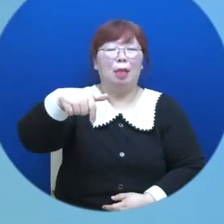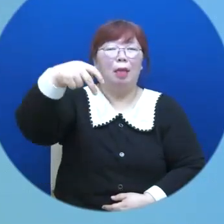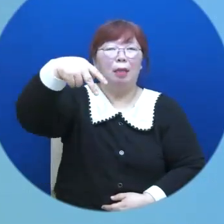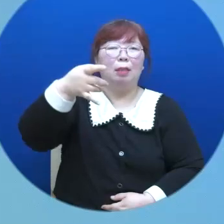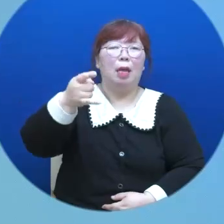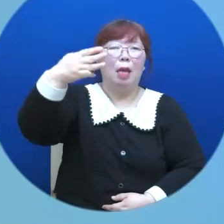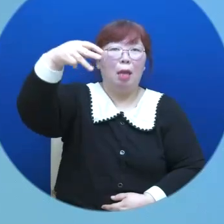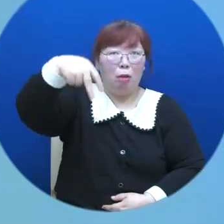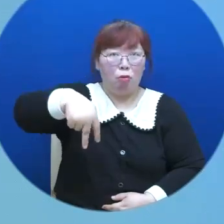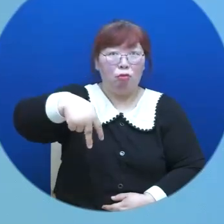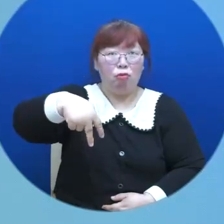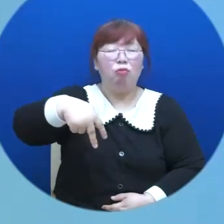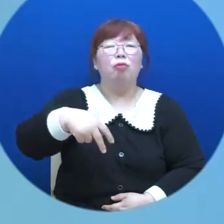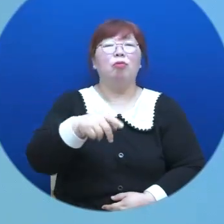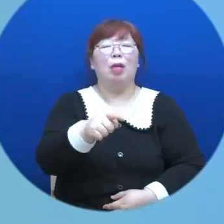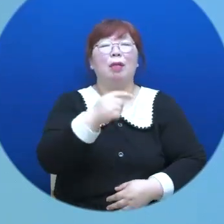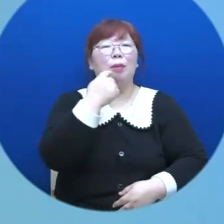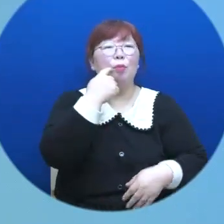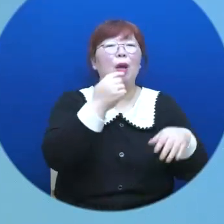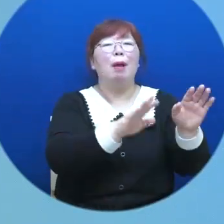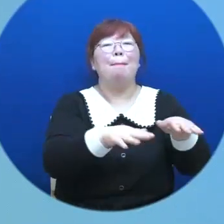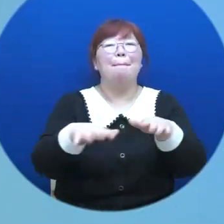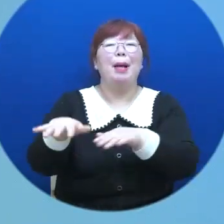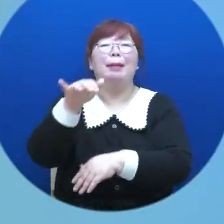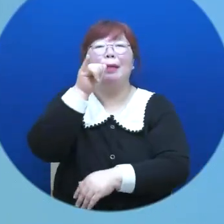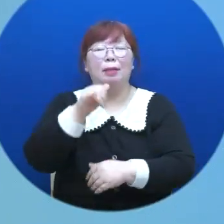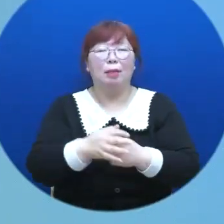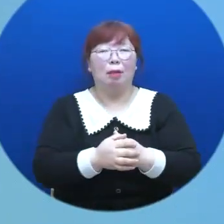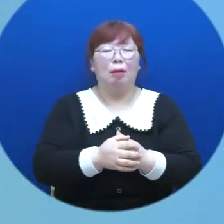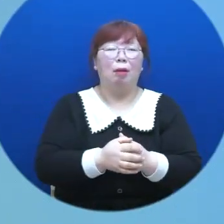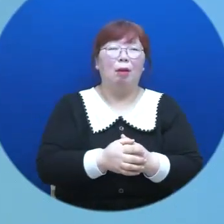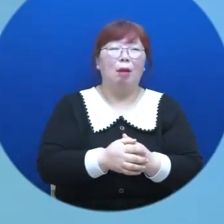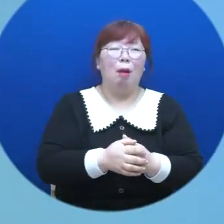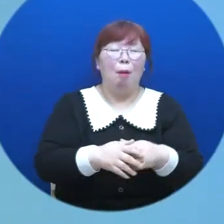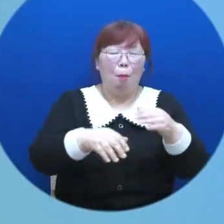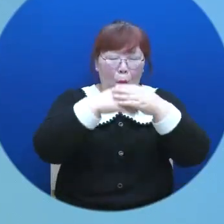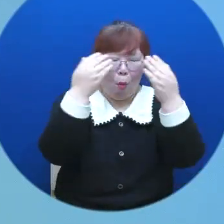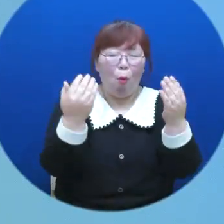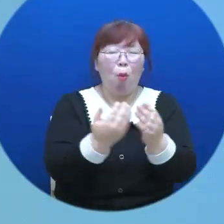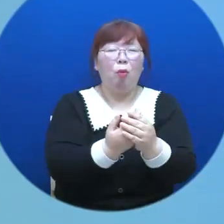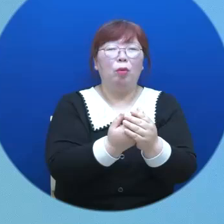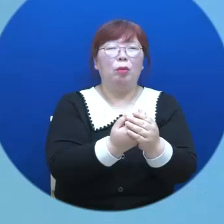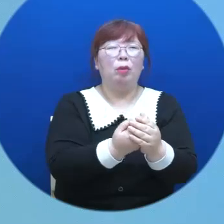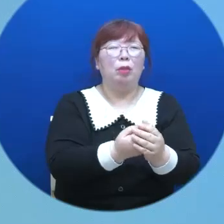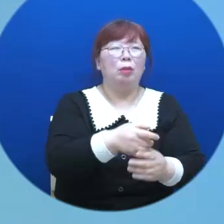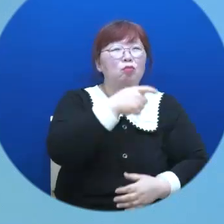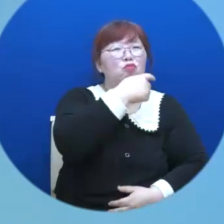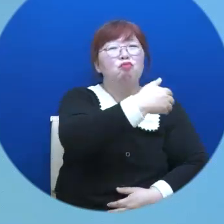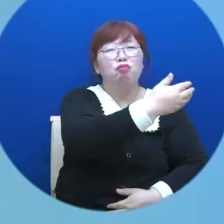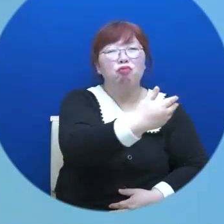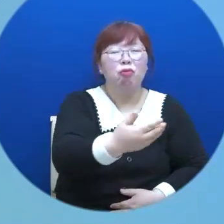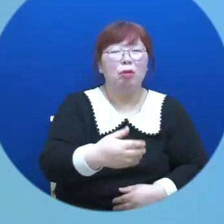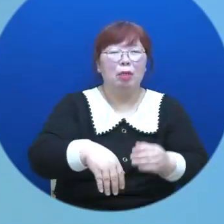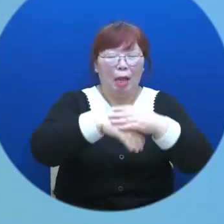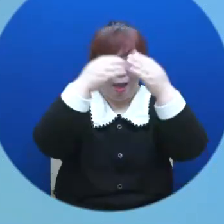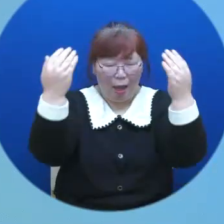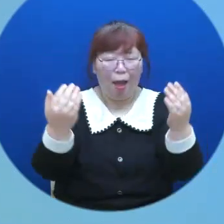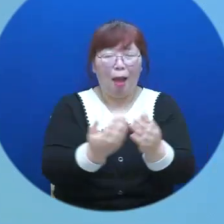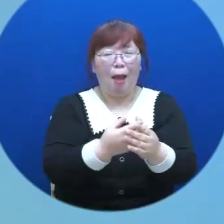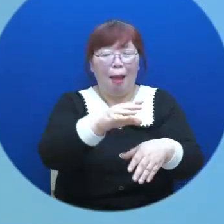대서해나 태풍양은 이 지구상에 흘러 들어오는 모든 바닷물을 강물을 다